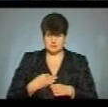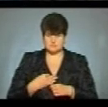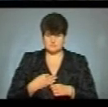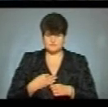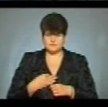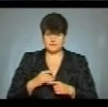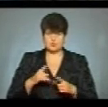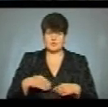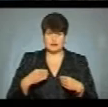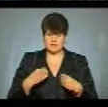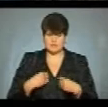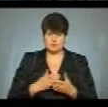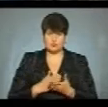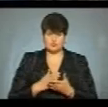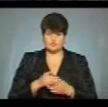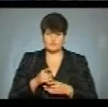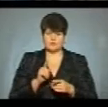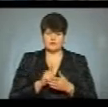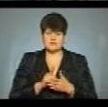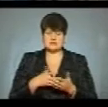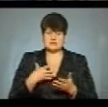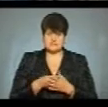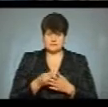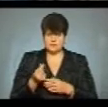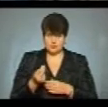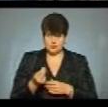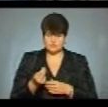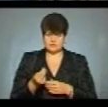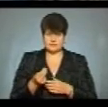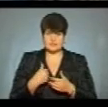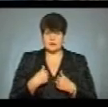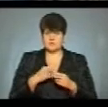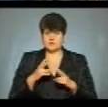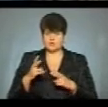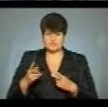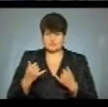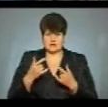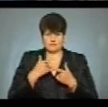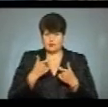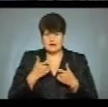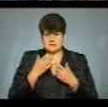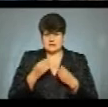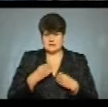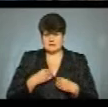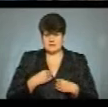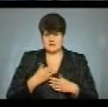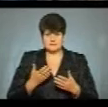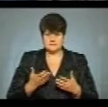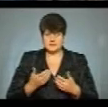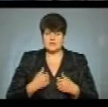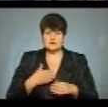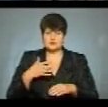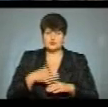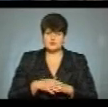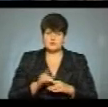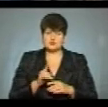нам надає послуги, що ви повинні за свій кошт, по крайній мірі, нам ніякої інформації немає по базі. Я так